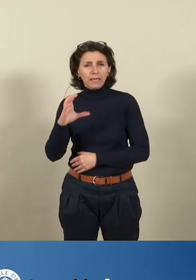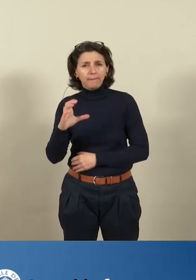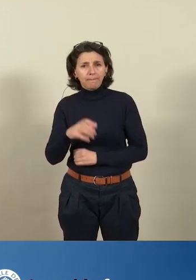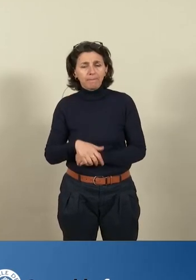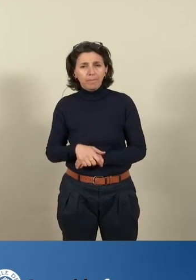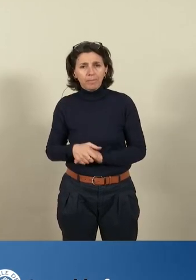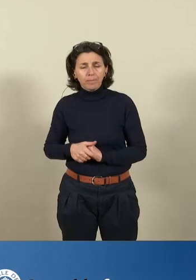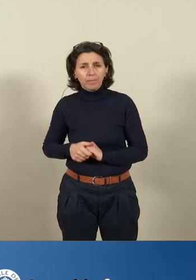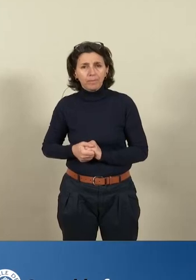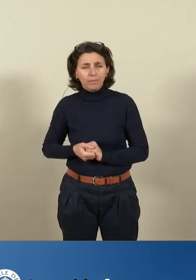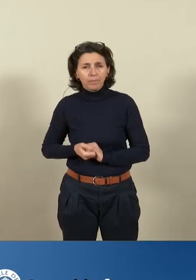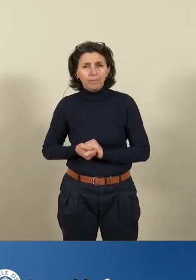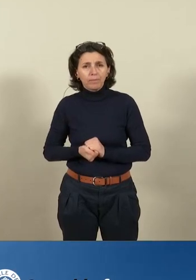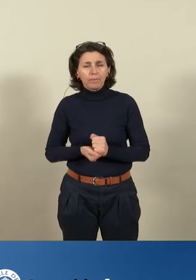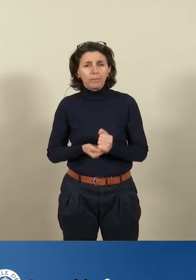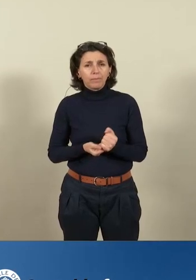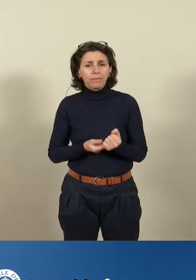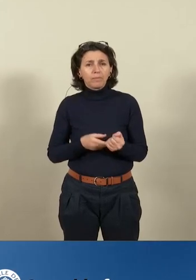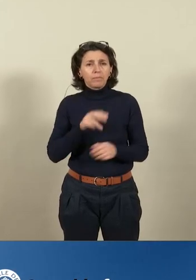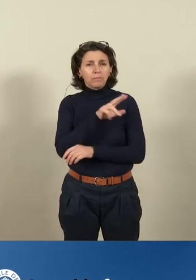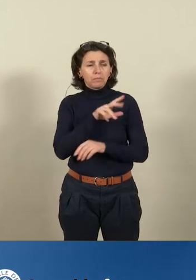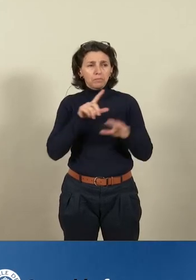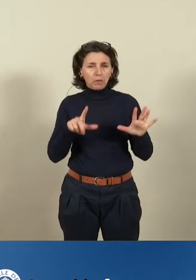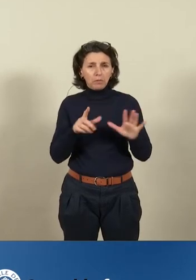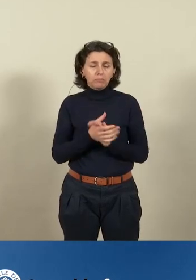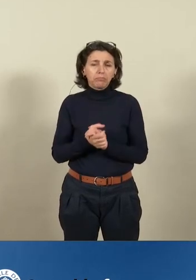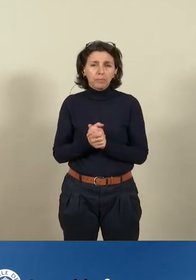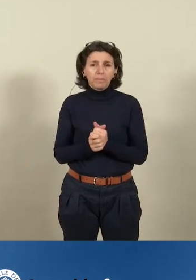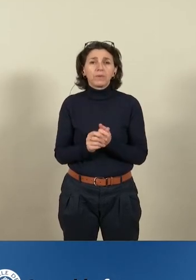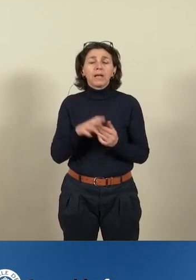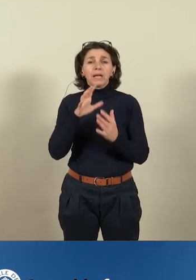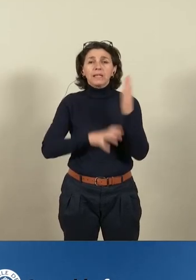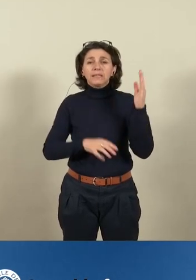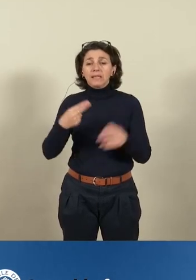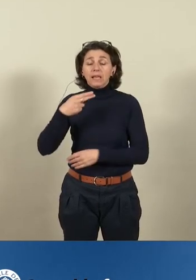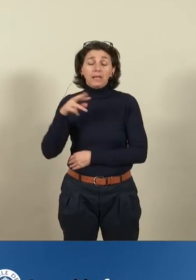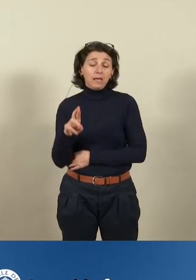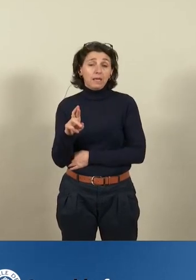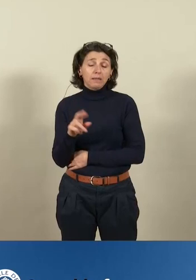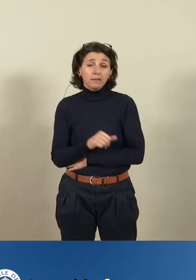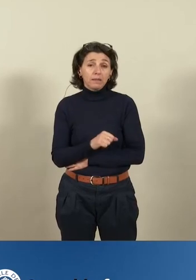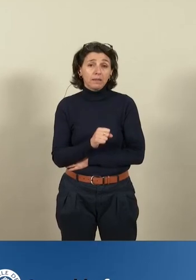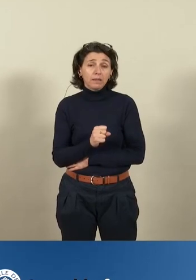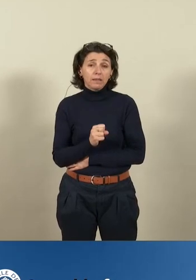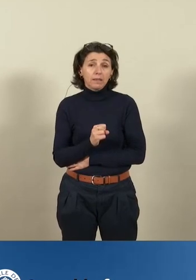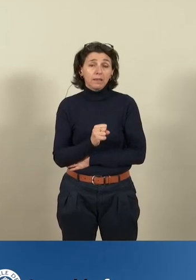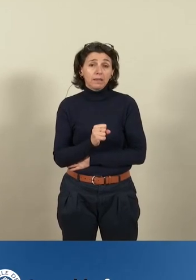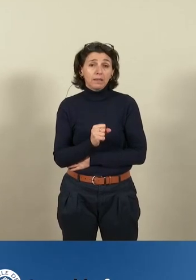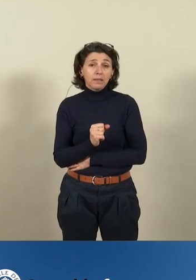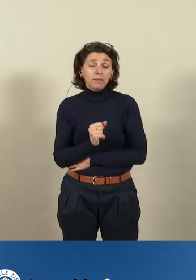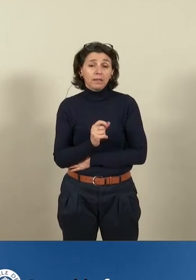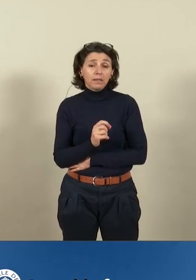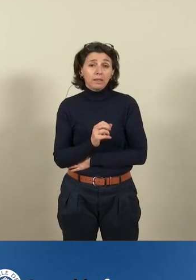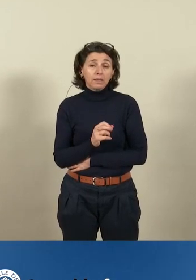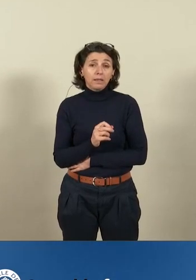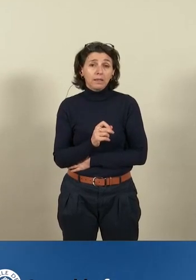GEC donc 37 et la liste NR du coup pour lequel il